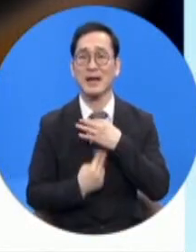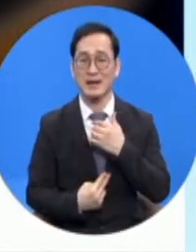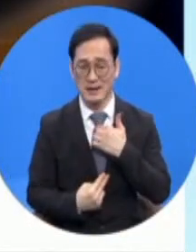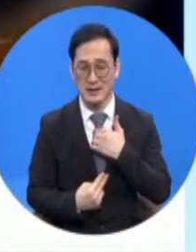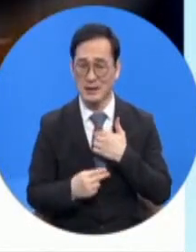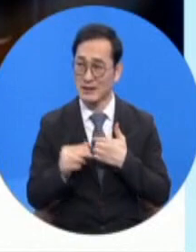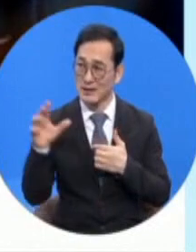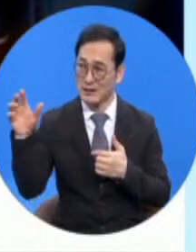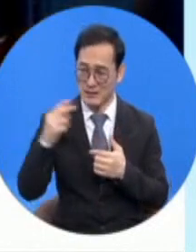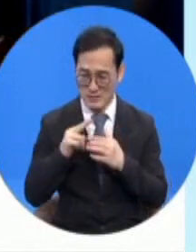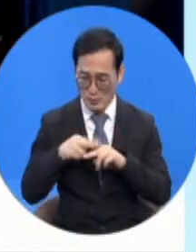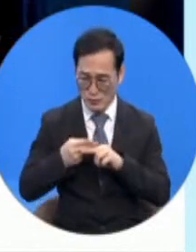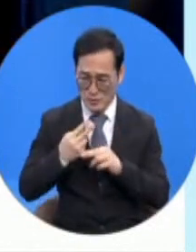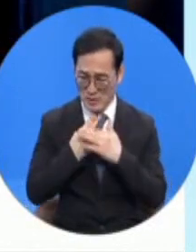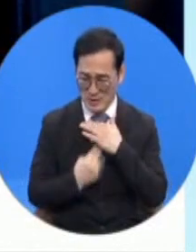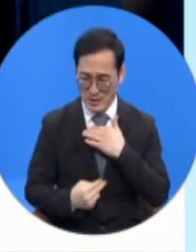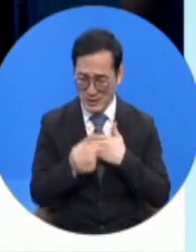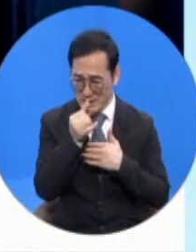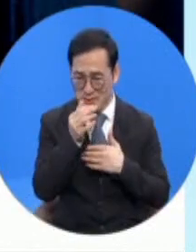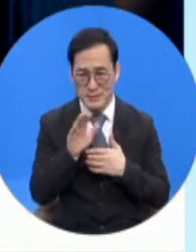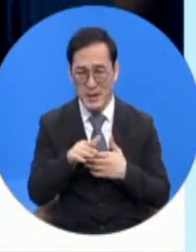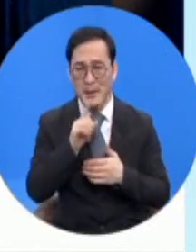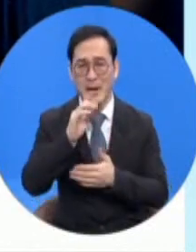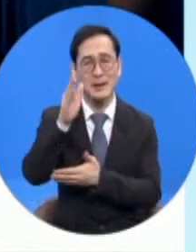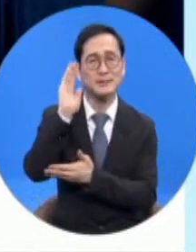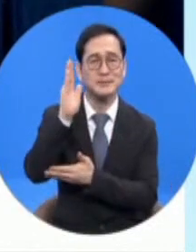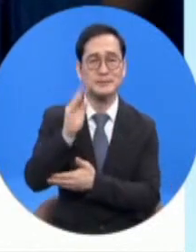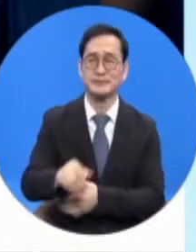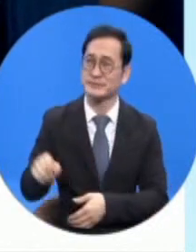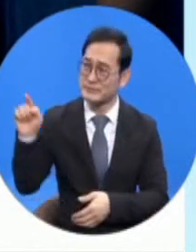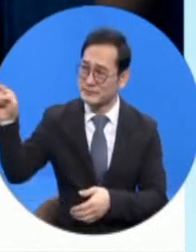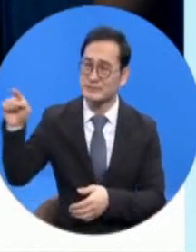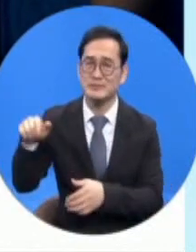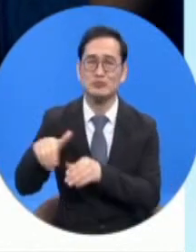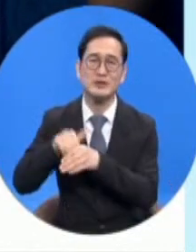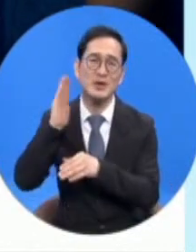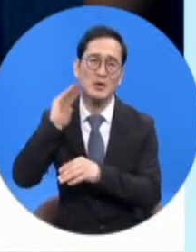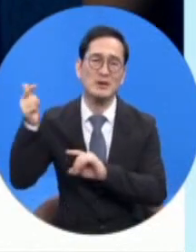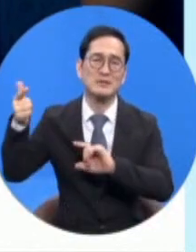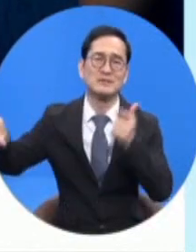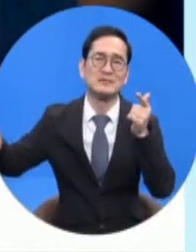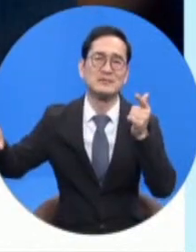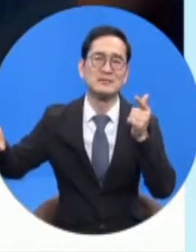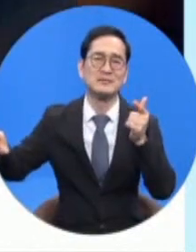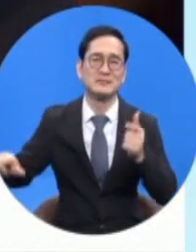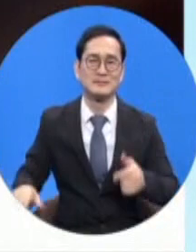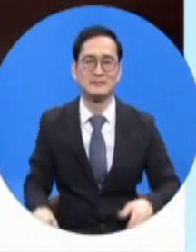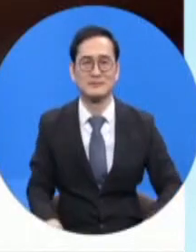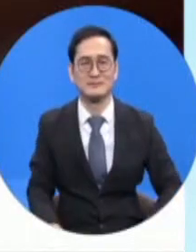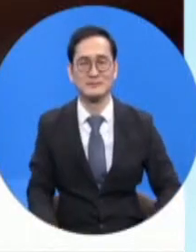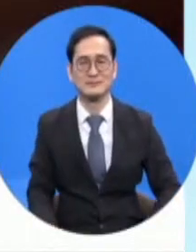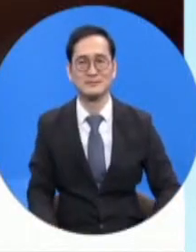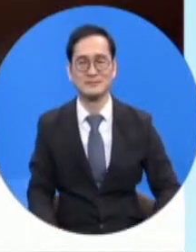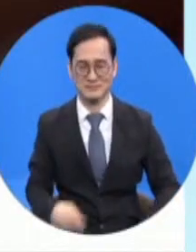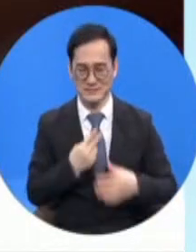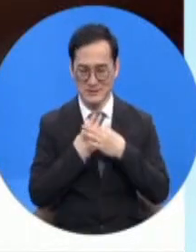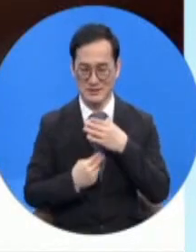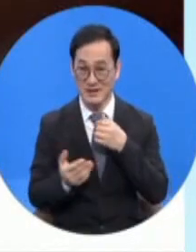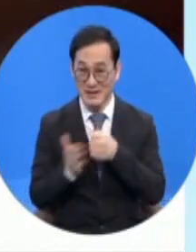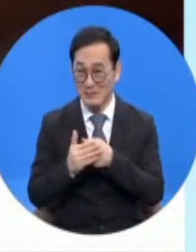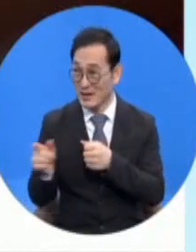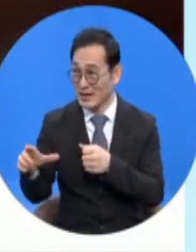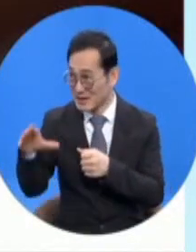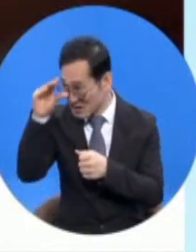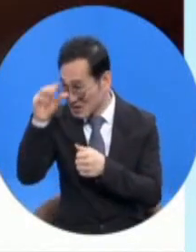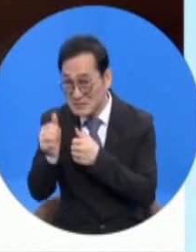어떤 정책의 차별화를 얘기했기 때문에 저 넥타이만 가지고 아 이재명 정부는 문재인 정부와 비슷하게 갈 거다. 아 정말 친하구나 뭐 이렇게 볼 수는